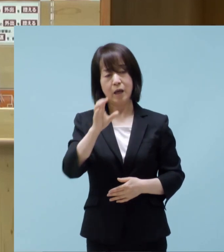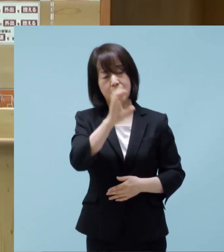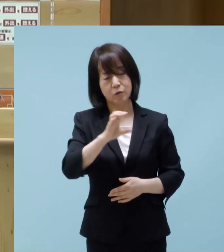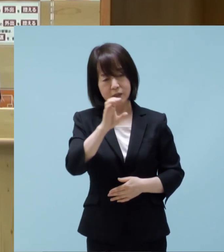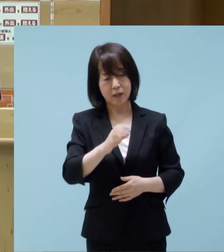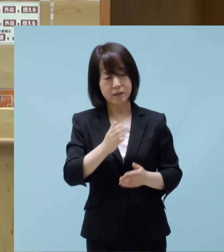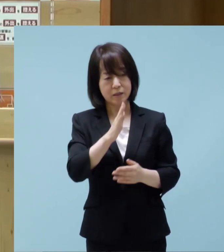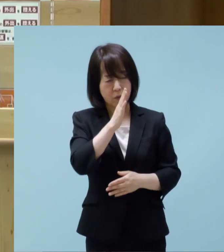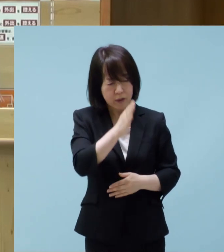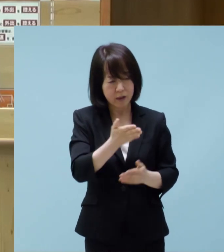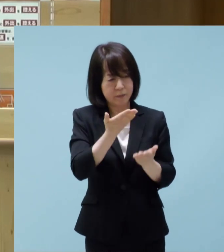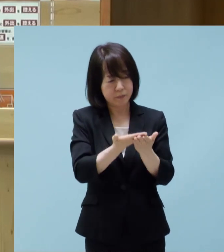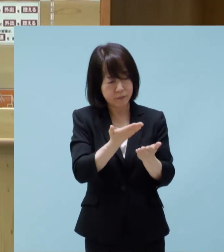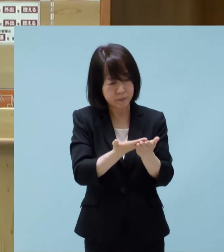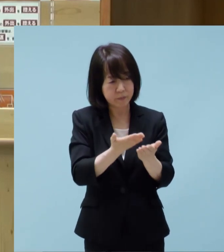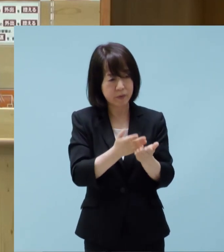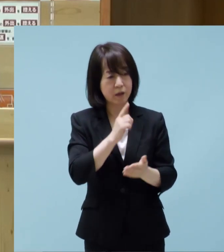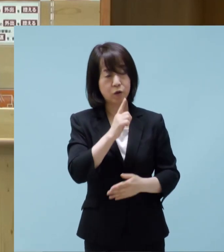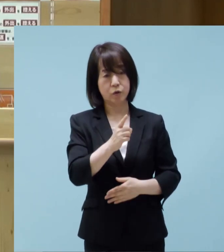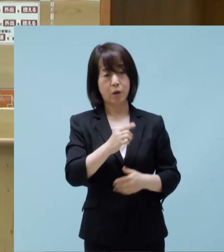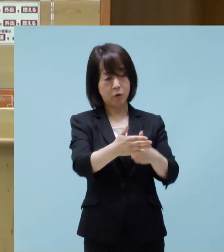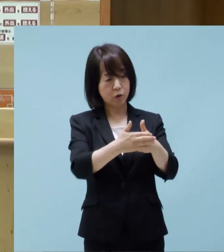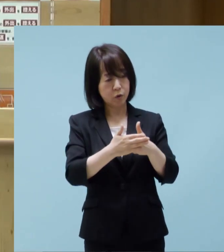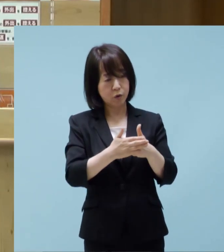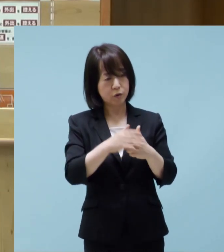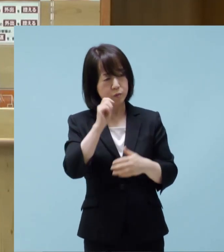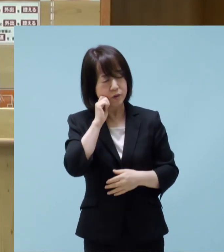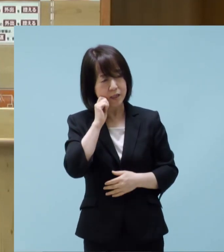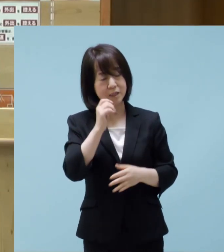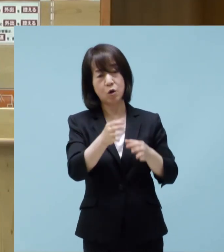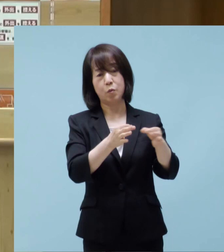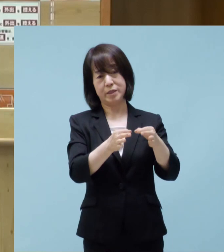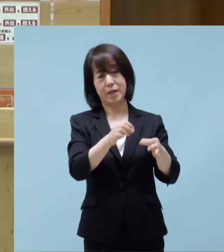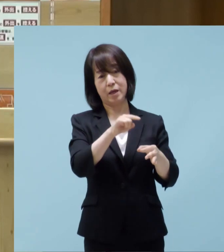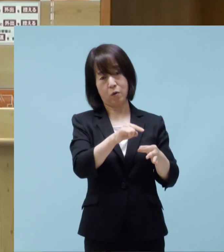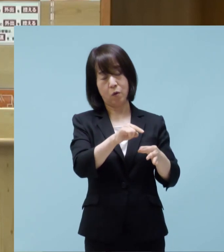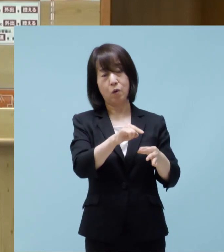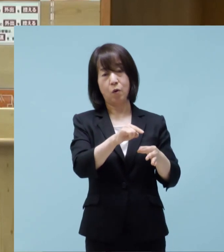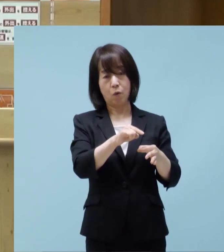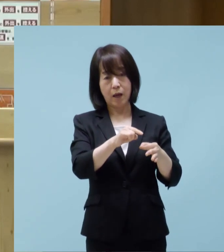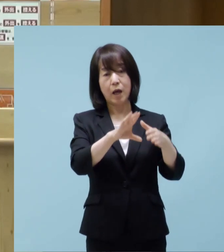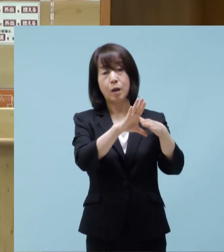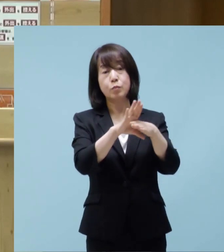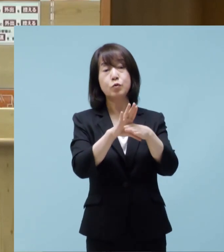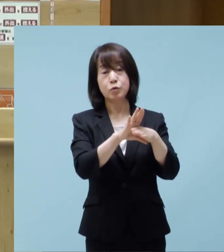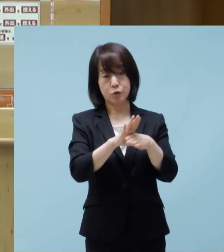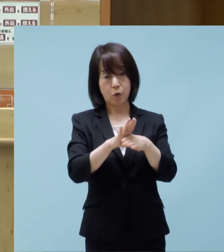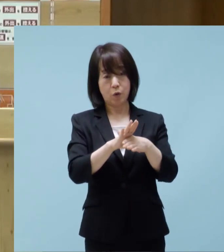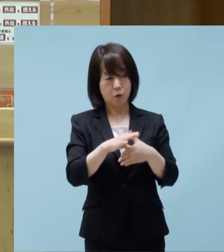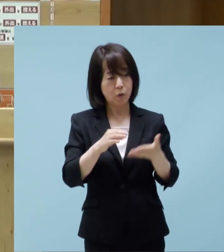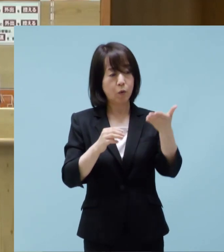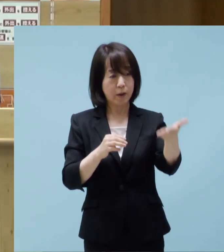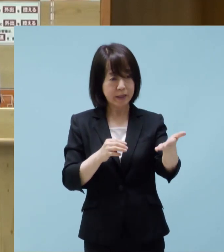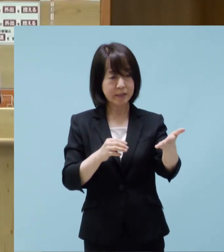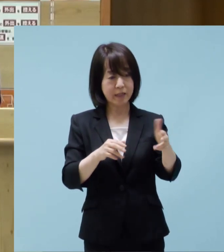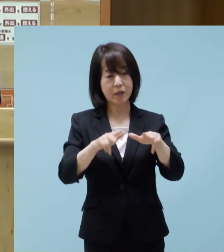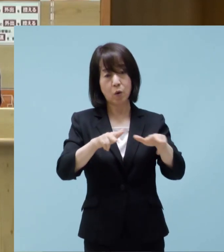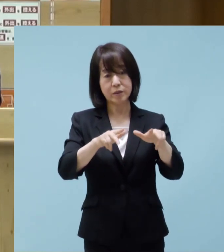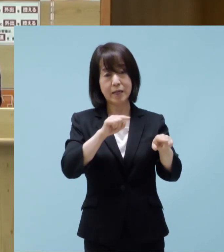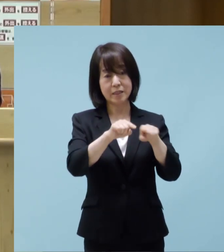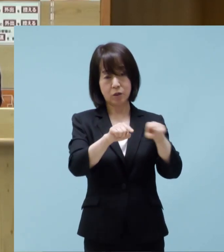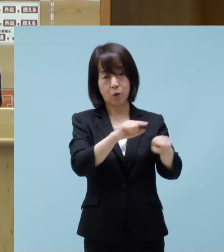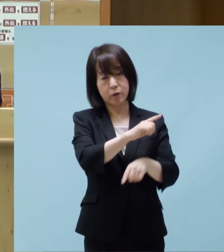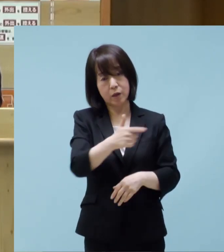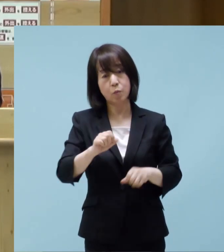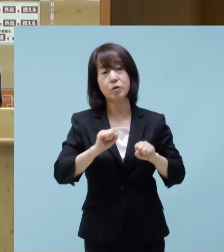ご協力をいただけない店舗、まあ、そういったところに対しては文書による行政指導なども行ってまいりましたけれども、多くの